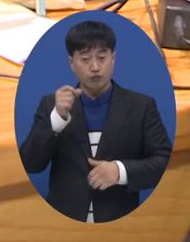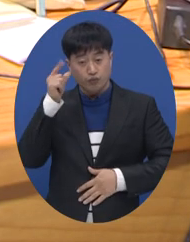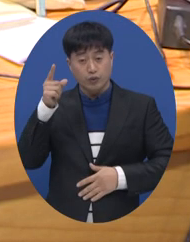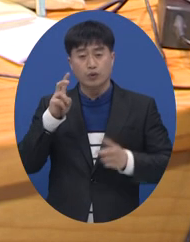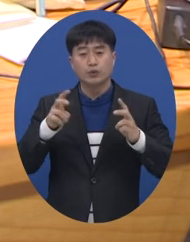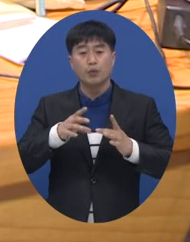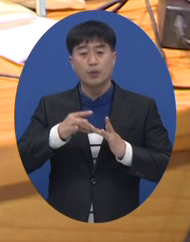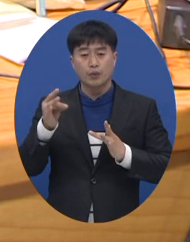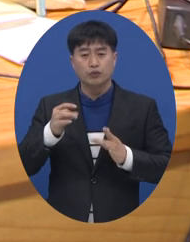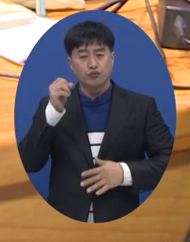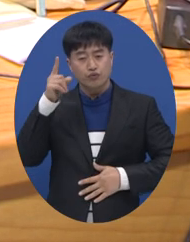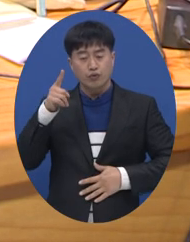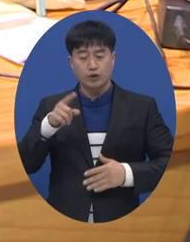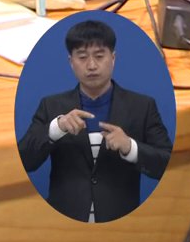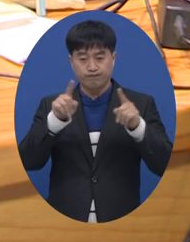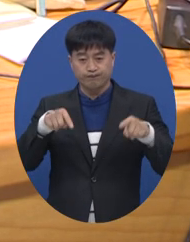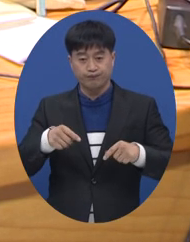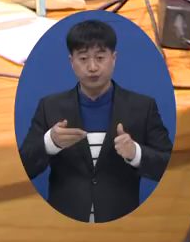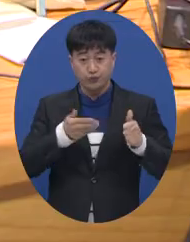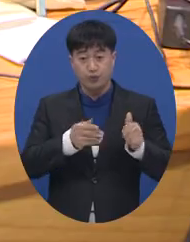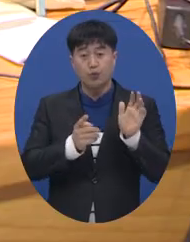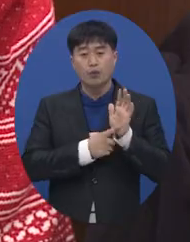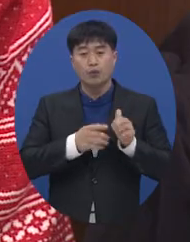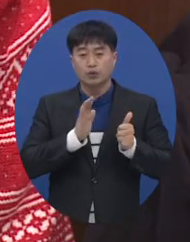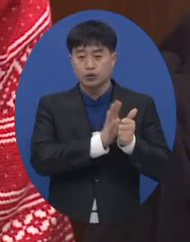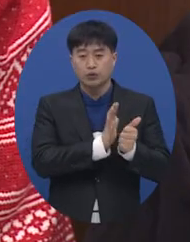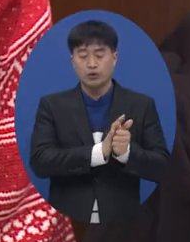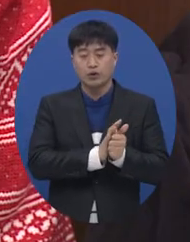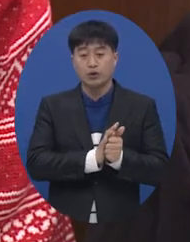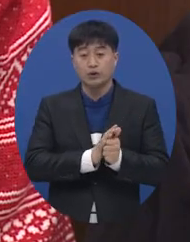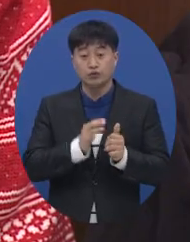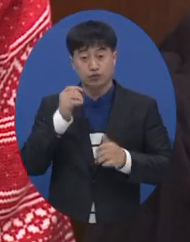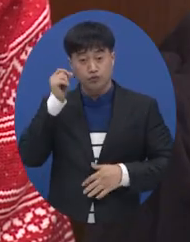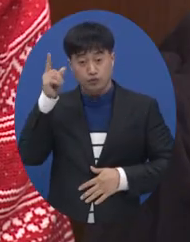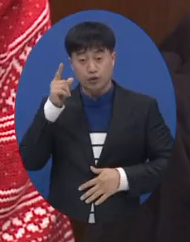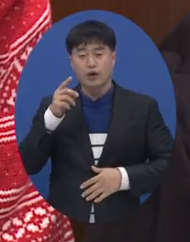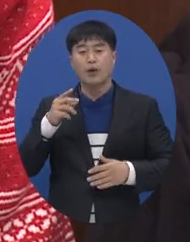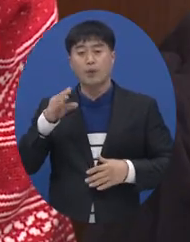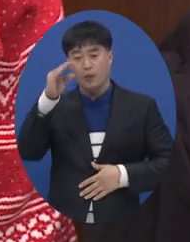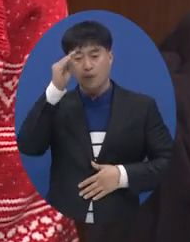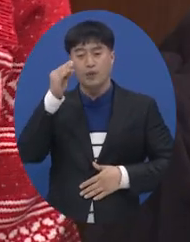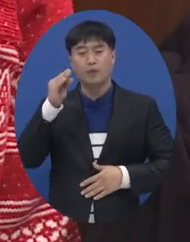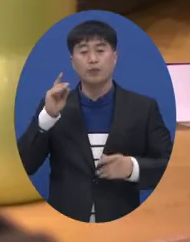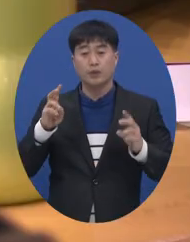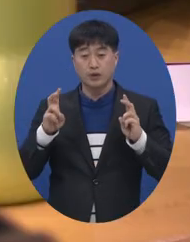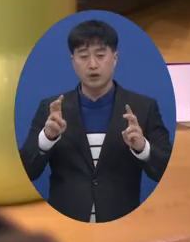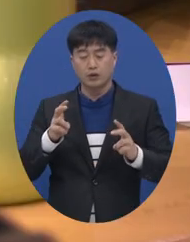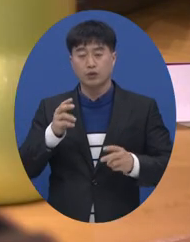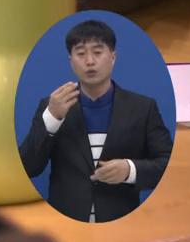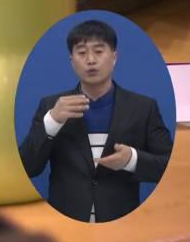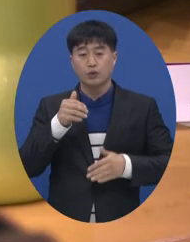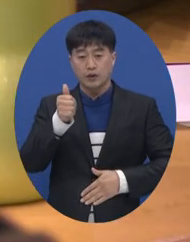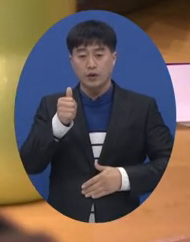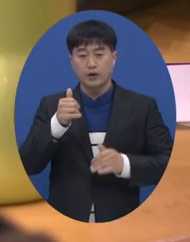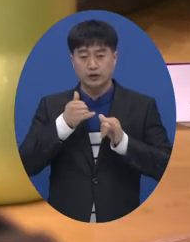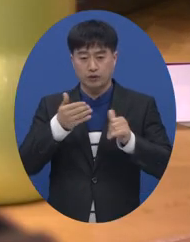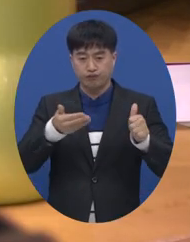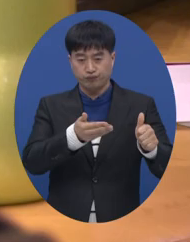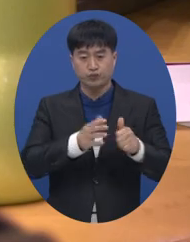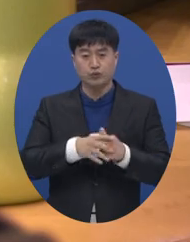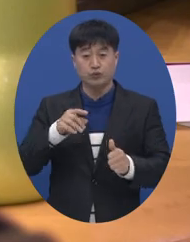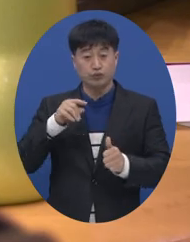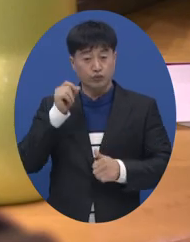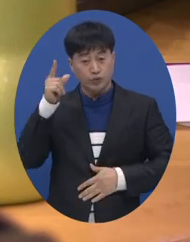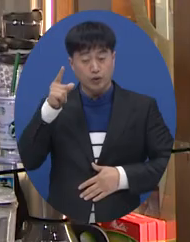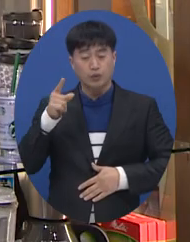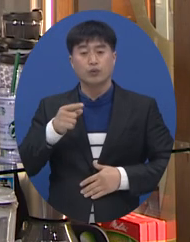후 수 없어 지 정서와 홍보 지원을 받게 되고 쳐 검 사례가 우수한 무어 목사는 도지사 표창을 받게 되었다 환경 우수